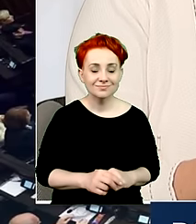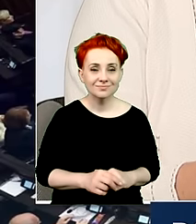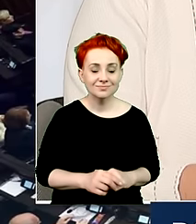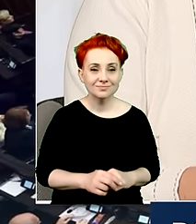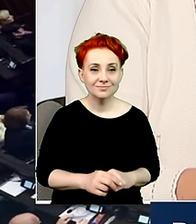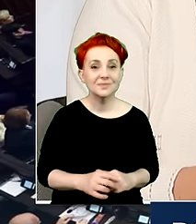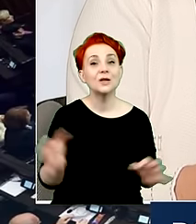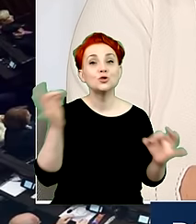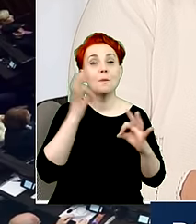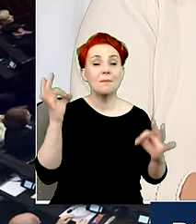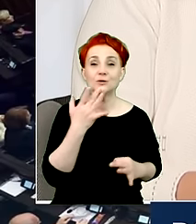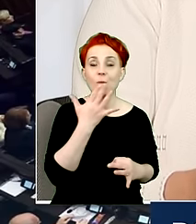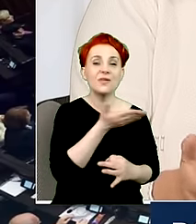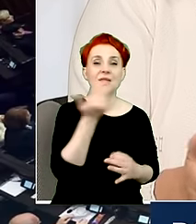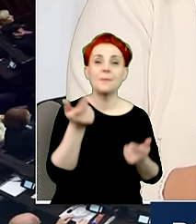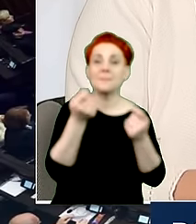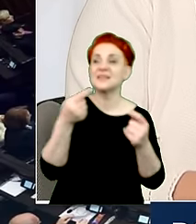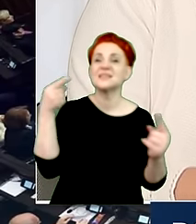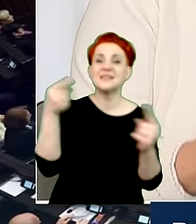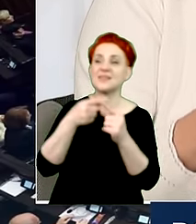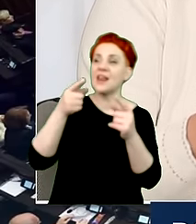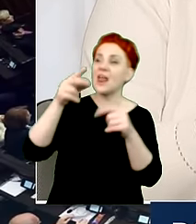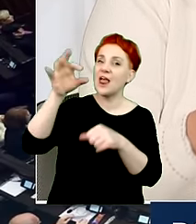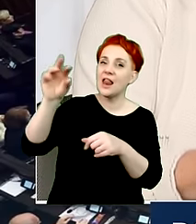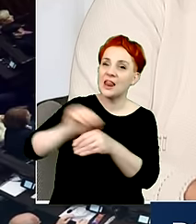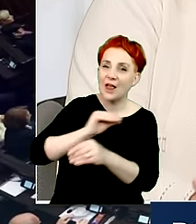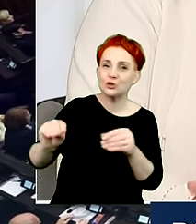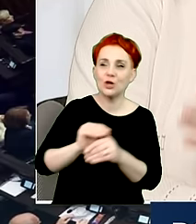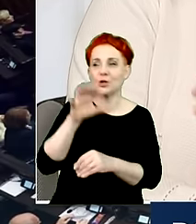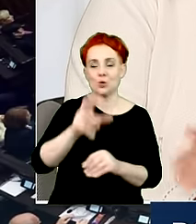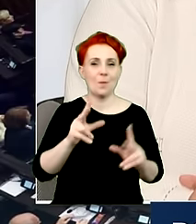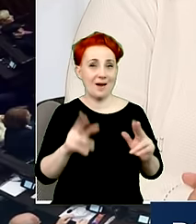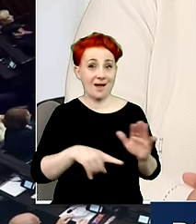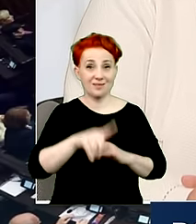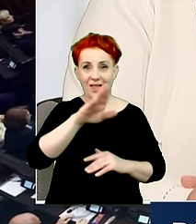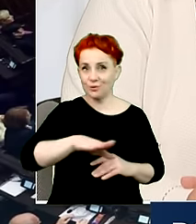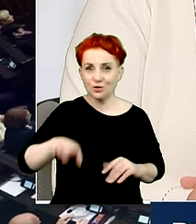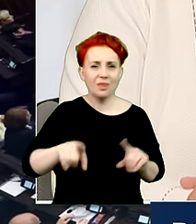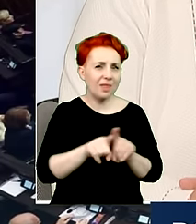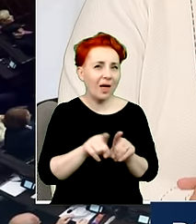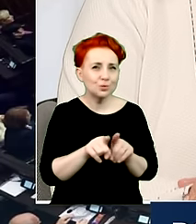mówili, nie ma pieniędzy na leczenie, na onkologię dziecięcą, o czym nawet tutaj z państwa